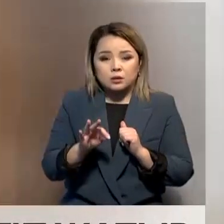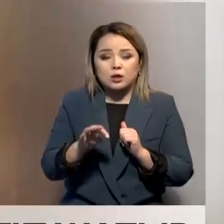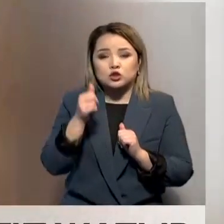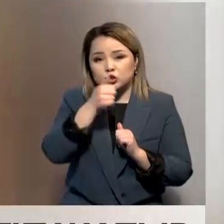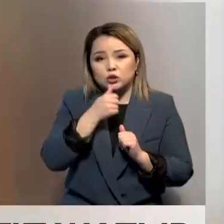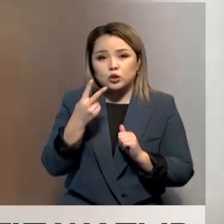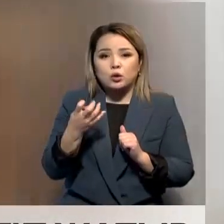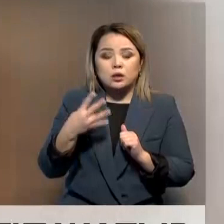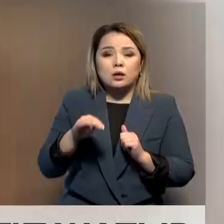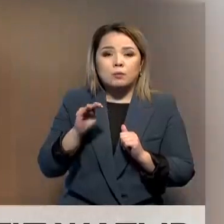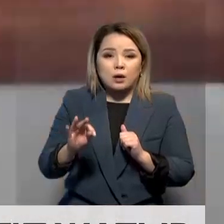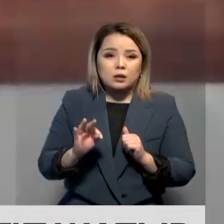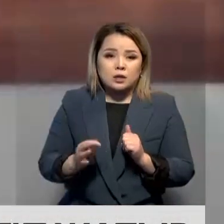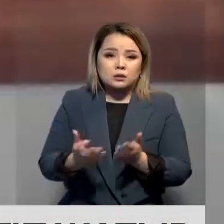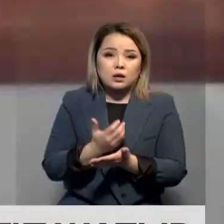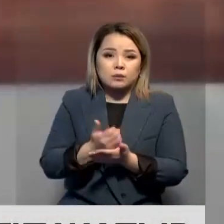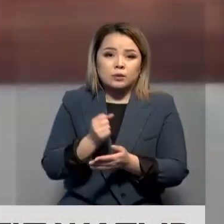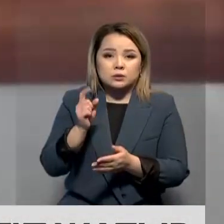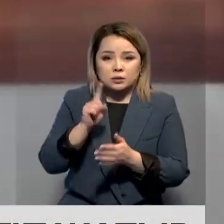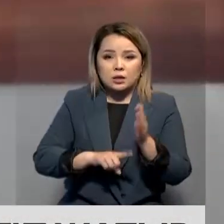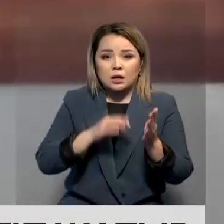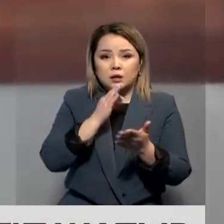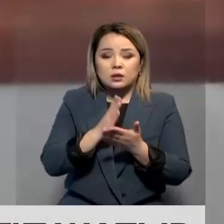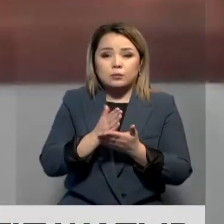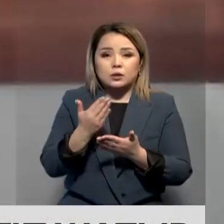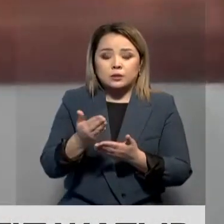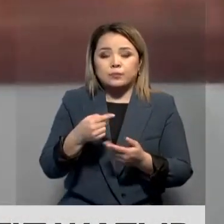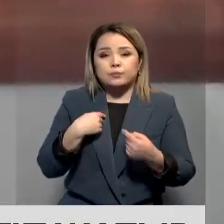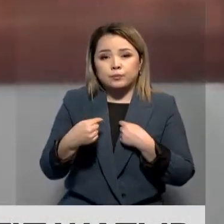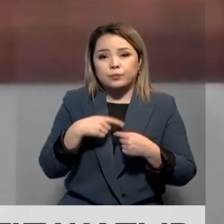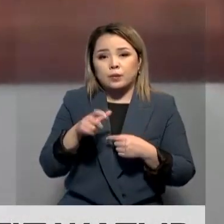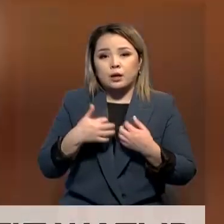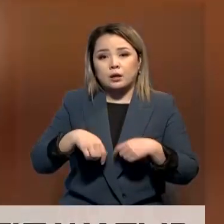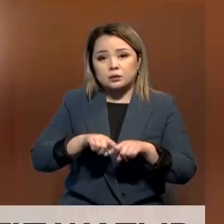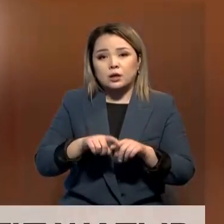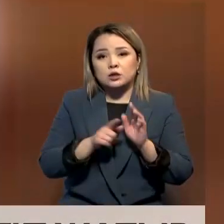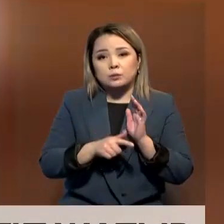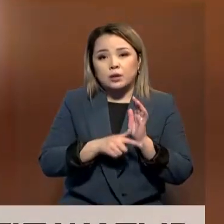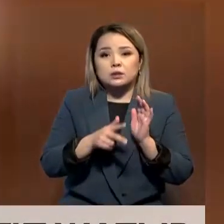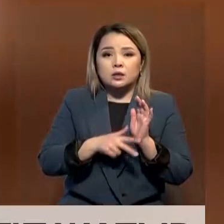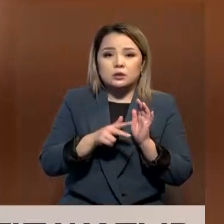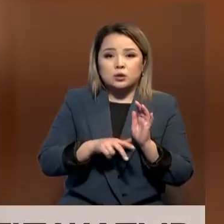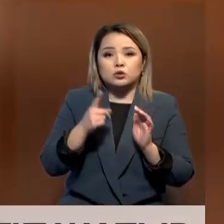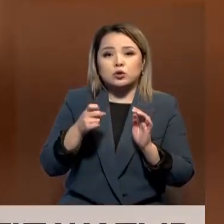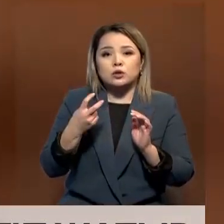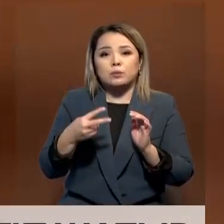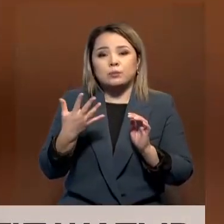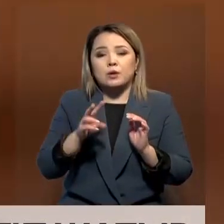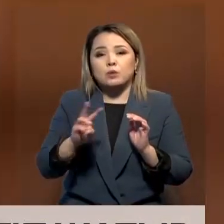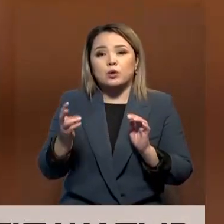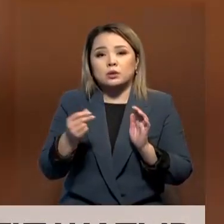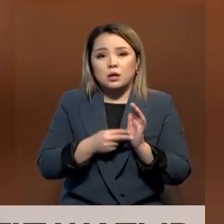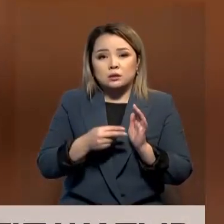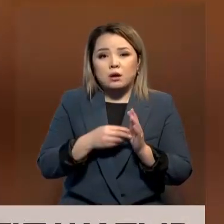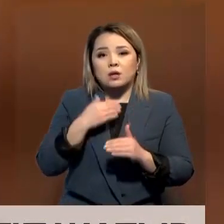жылына 240% кіріс табасыздар деп сендірген. Жапа шеккендердің арасында 70-80 тіпті 125 миллион